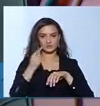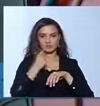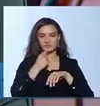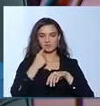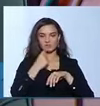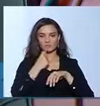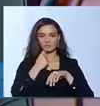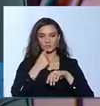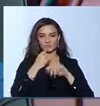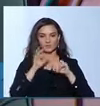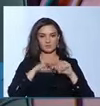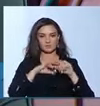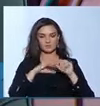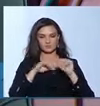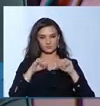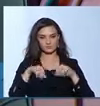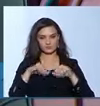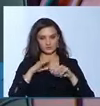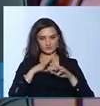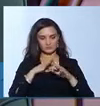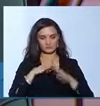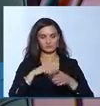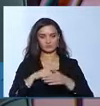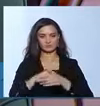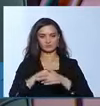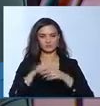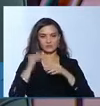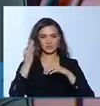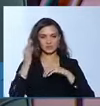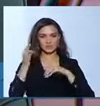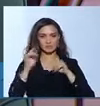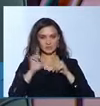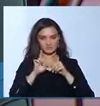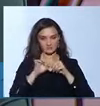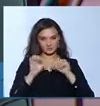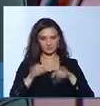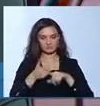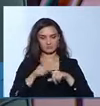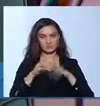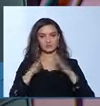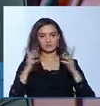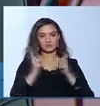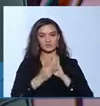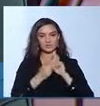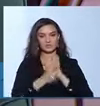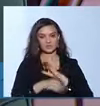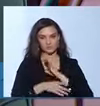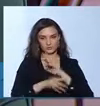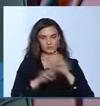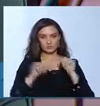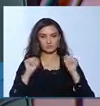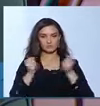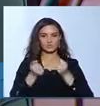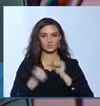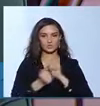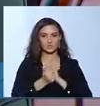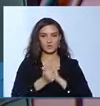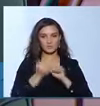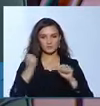შეეძლოს, მაგალითად ტონალურის გამოყენებაც კი შეეძლოს. თმა ასევე შეიძლება ძალიან დიცვლილებას განიცდიდეს ზამთარში,